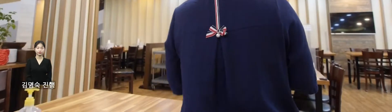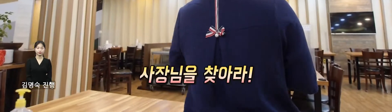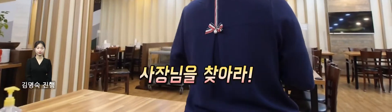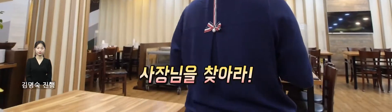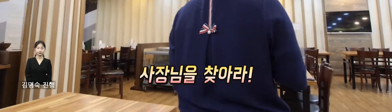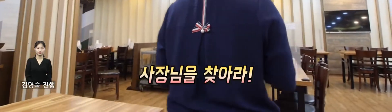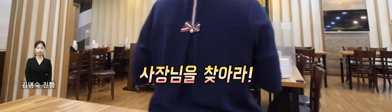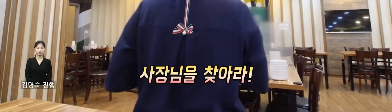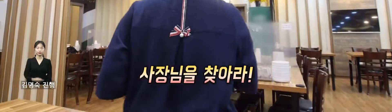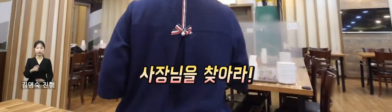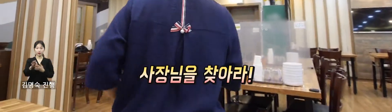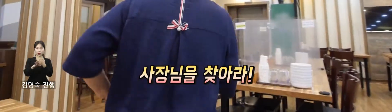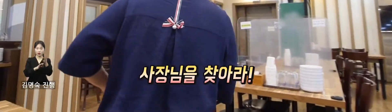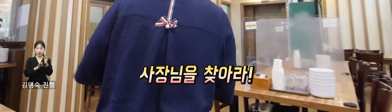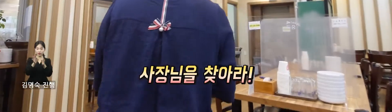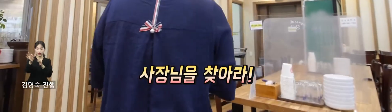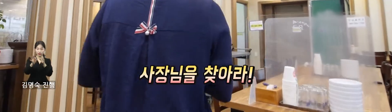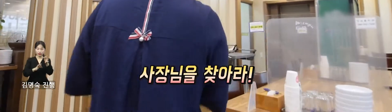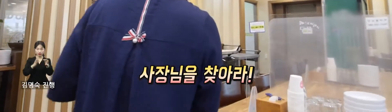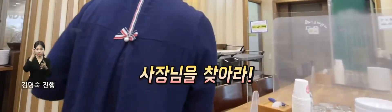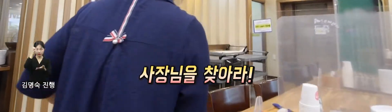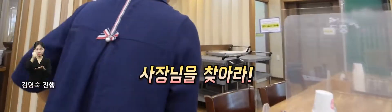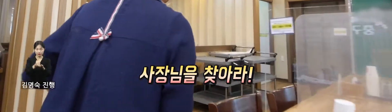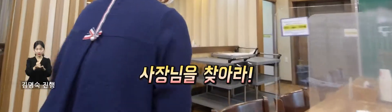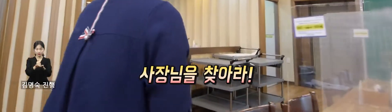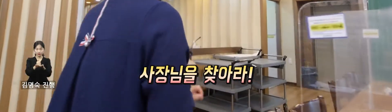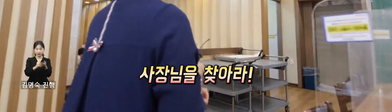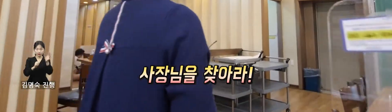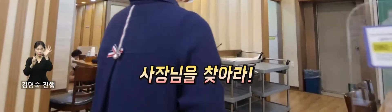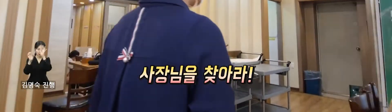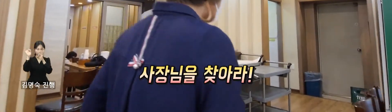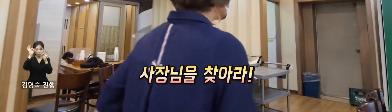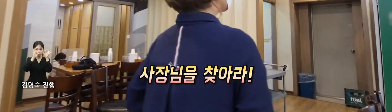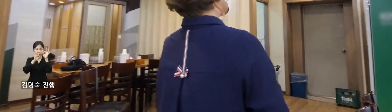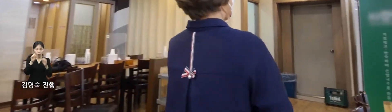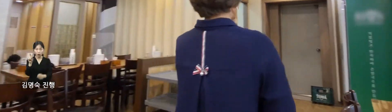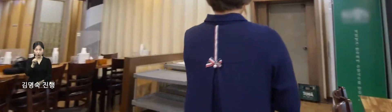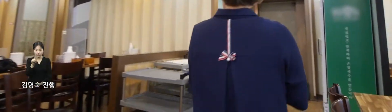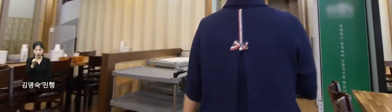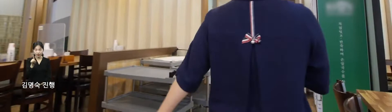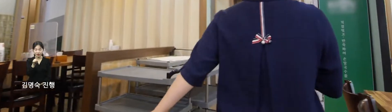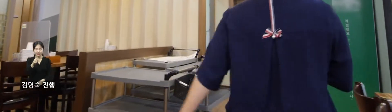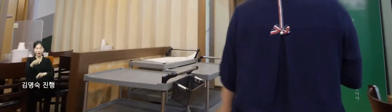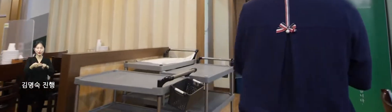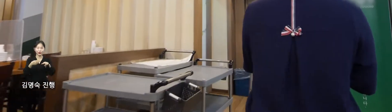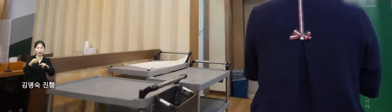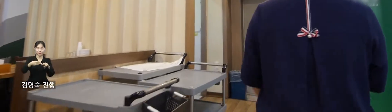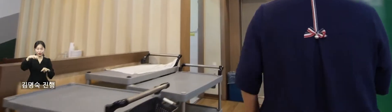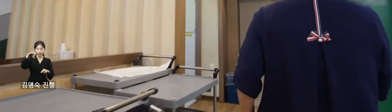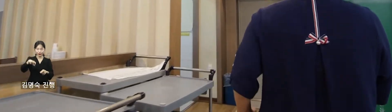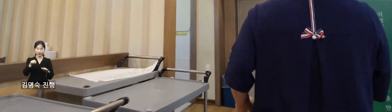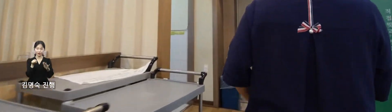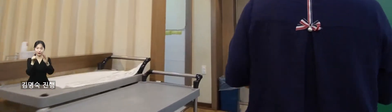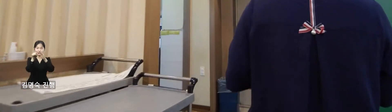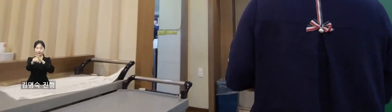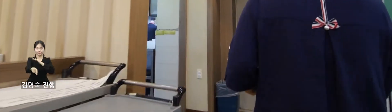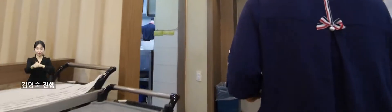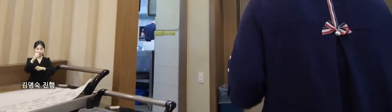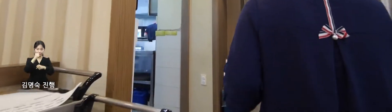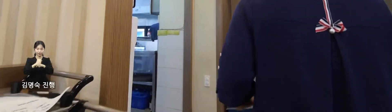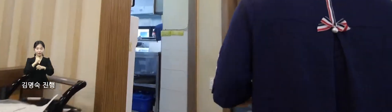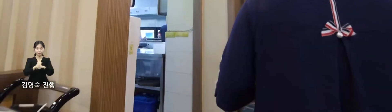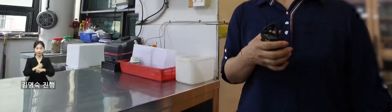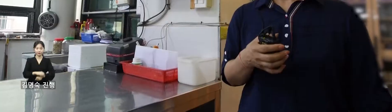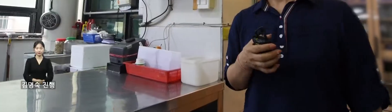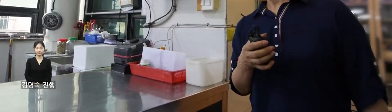자, 그럼 사장님을 찾아 어디로 가야 되나? 주방이죠. 자, 주방으로 사장님을 찾아 가보겠습니다.